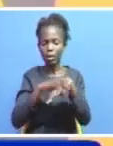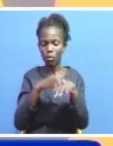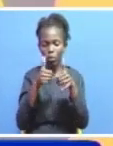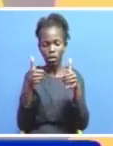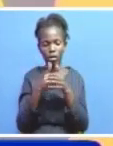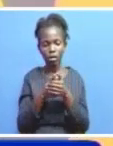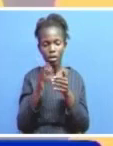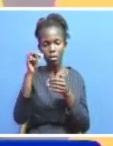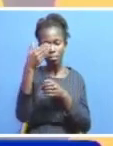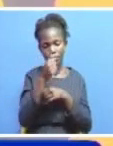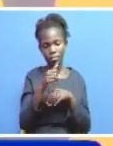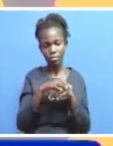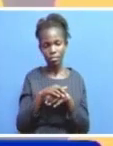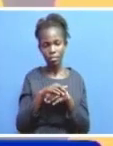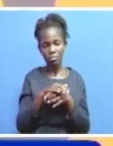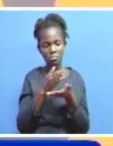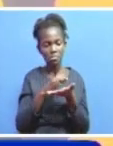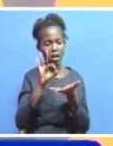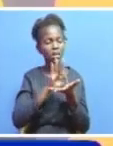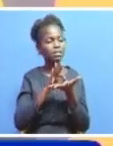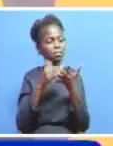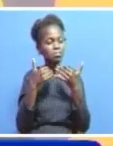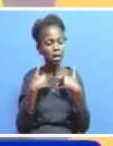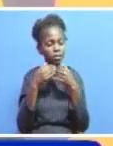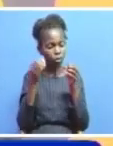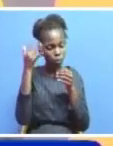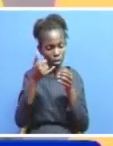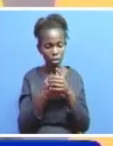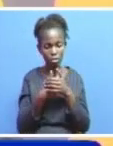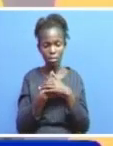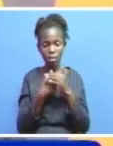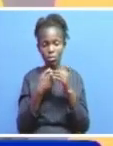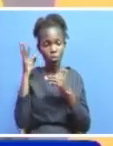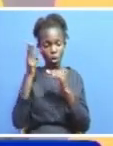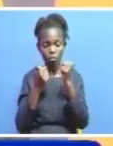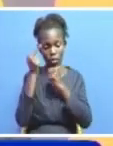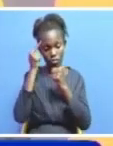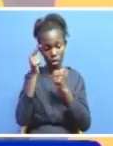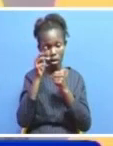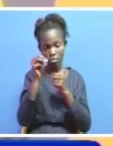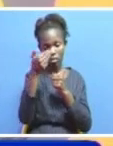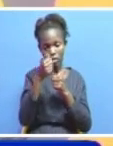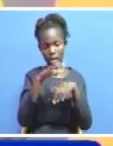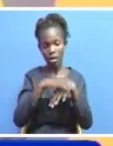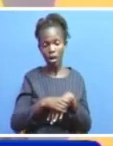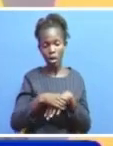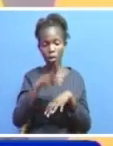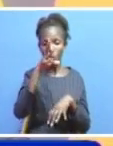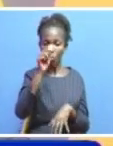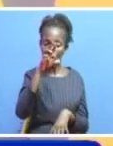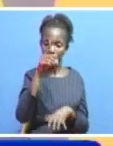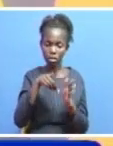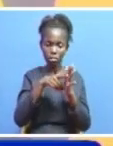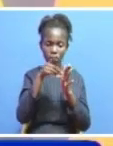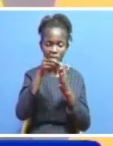ume MCR niyo kinandu. Nyeni, idha ikuthuku tani dhoke, ngukitabe MCR makwa. Tukwate World Development Fund. Lakini,